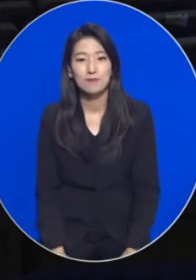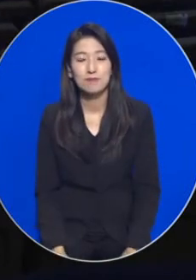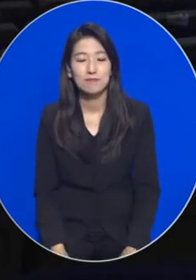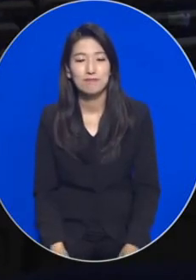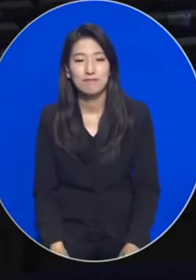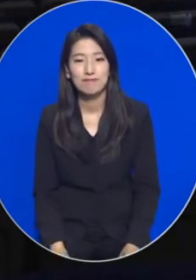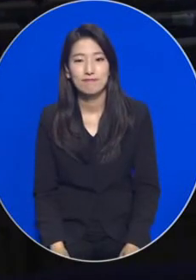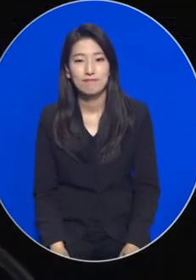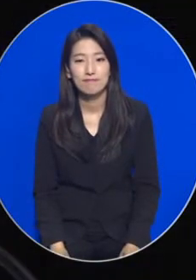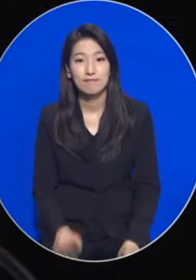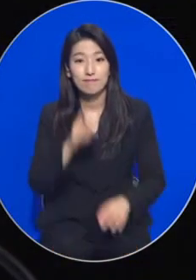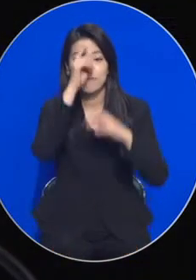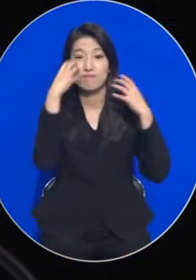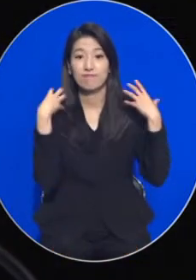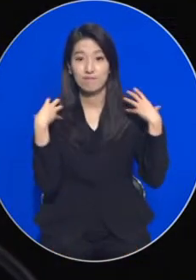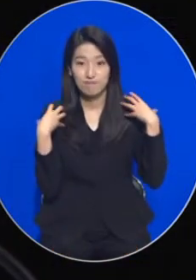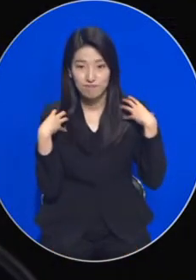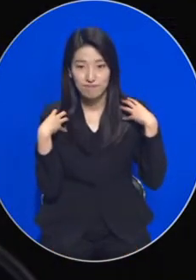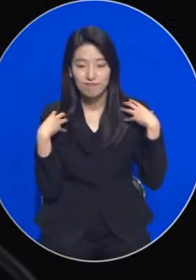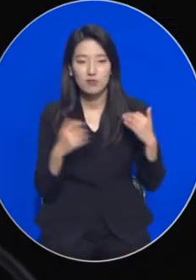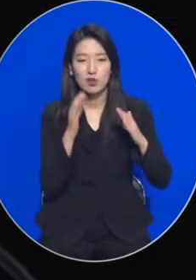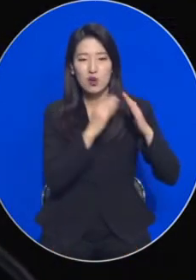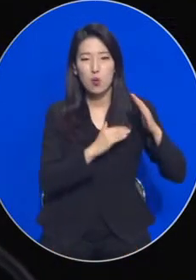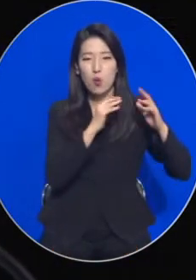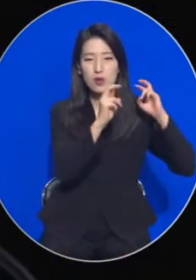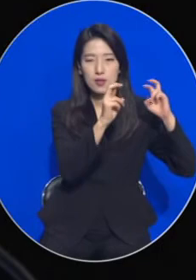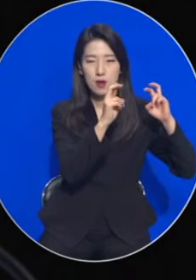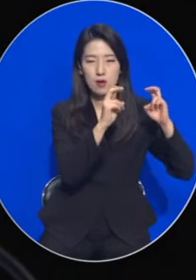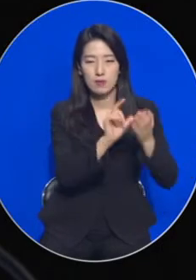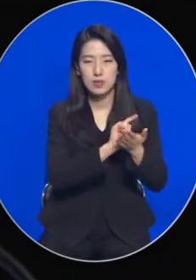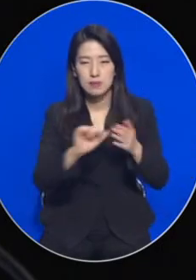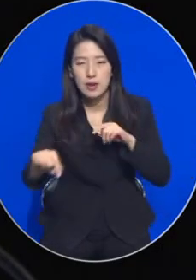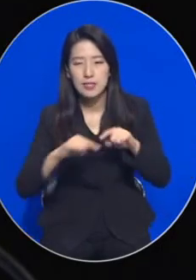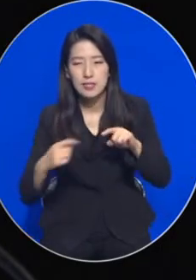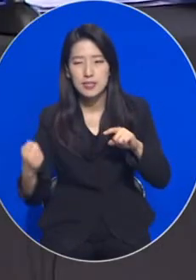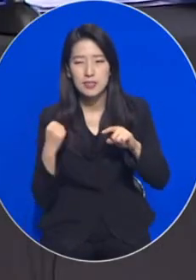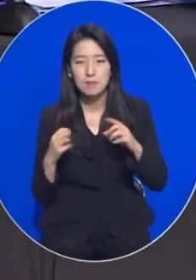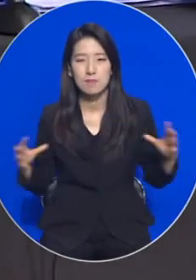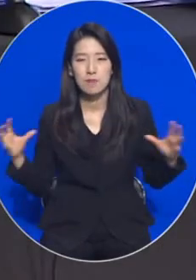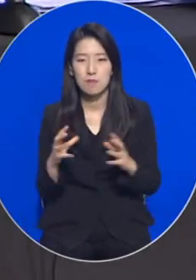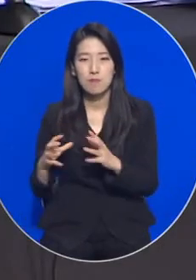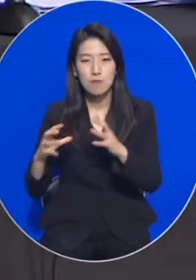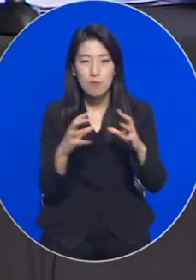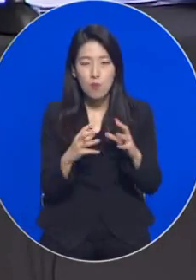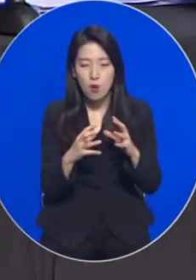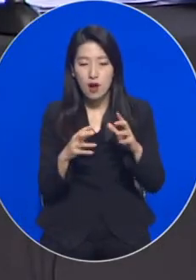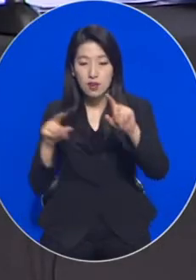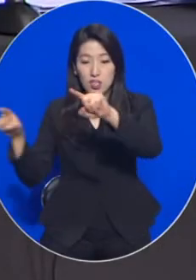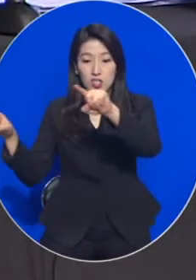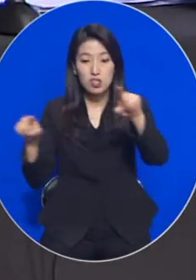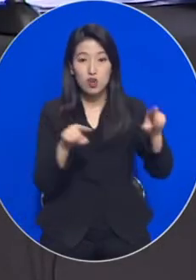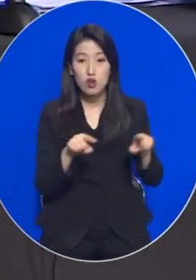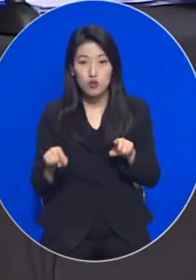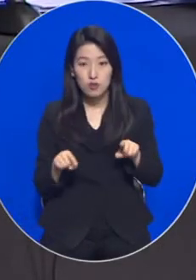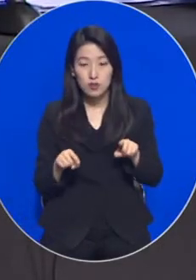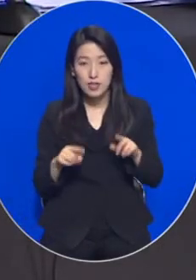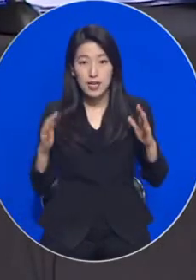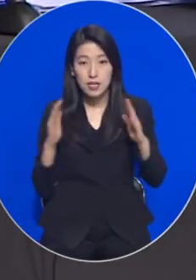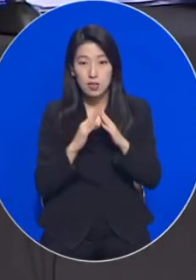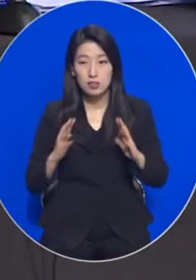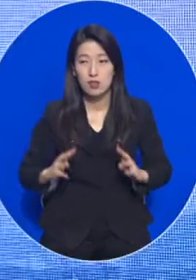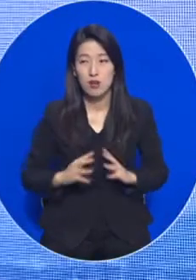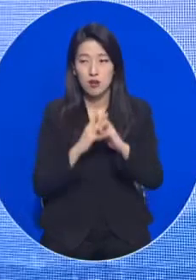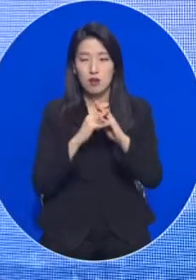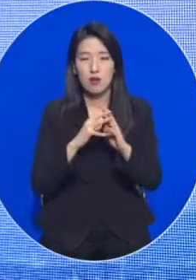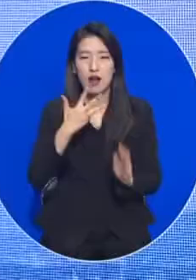정부가 지자체와 공기업이 함께 주도해 2025년까지 전국에 83만 6천 가구의 주택 부지를 추가로